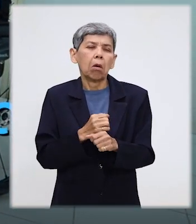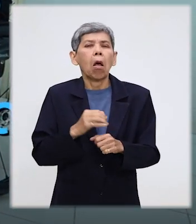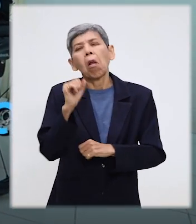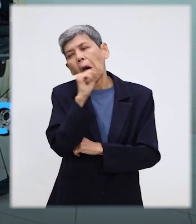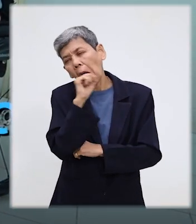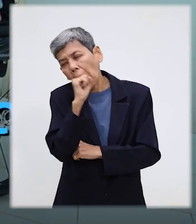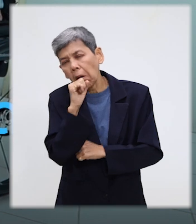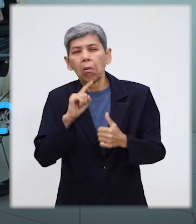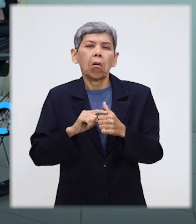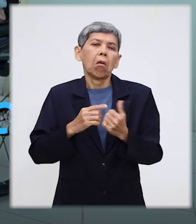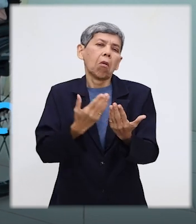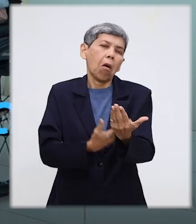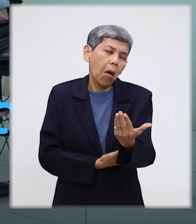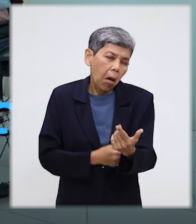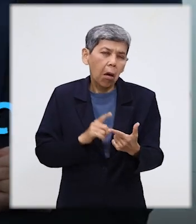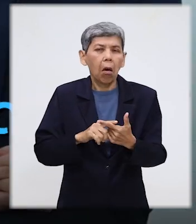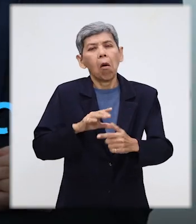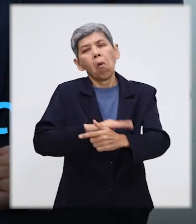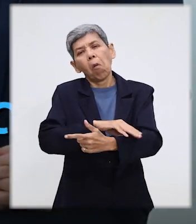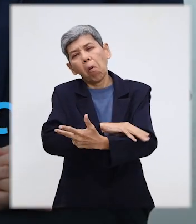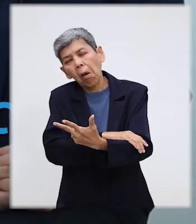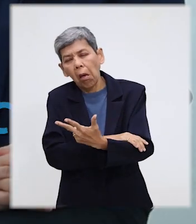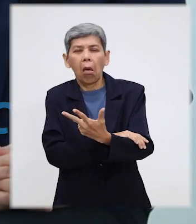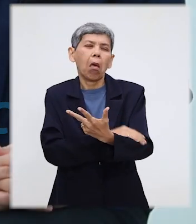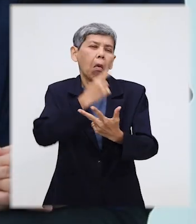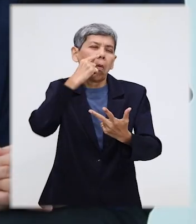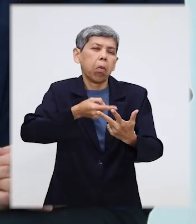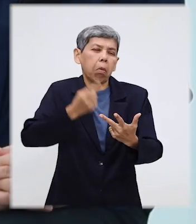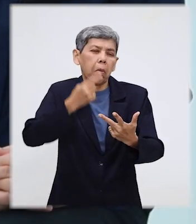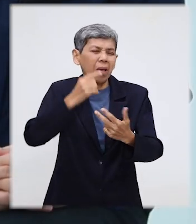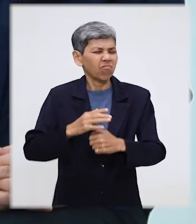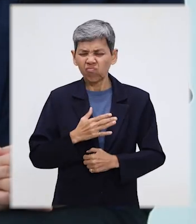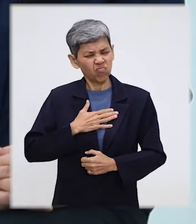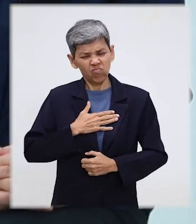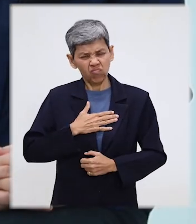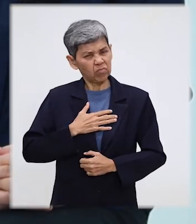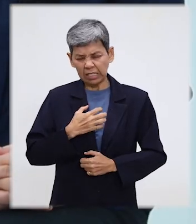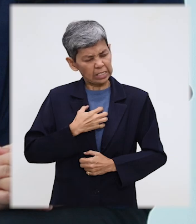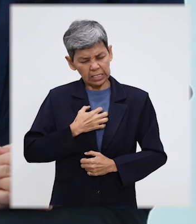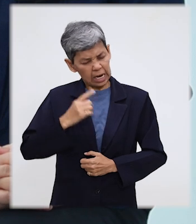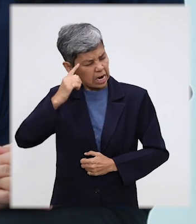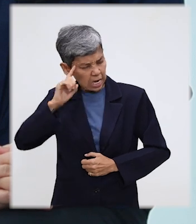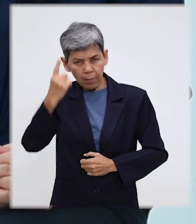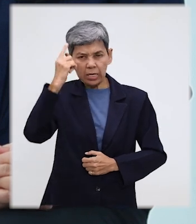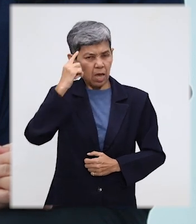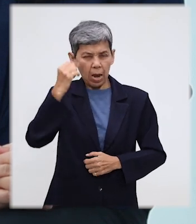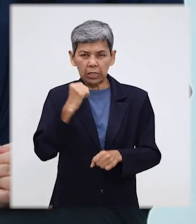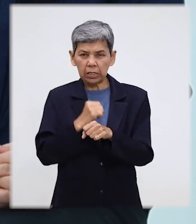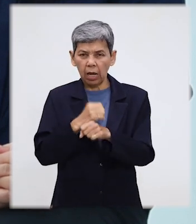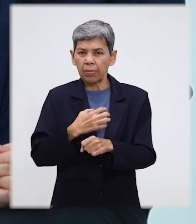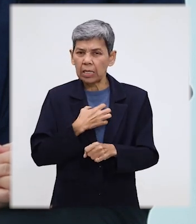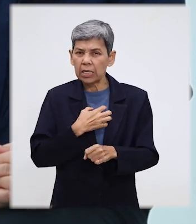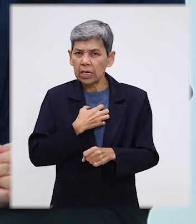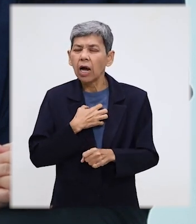องร้องเพลงต้องขายลอตเตอรี่ต้องนวดมีพี่อยู่คนนึงบอกพี่จะต้องดัดเสียงอ่อนเสียงหวานจนแก่เลยเหรอ